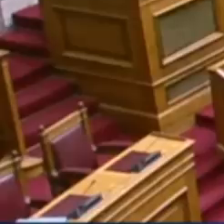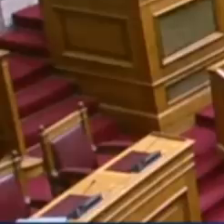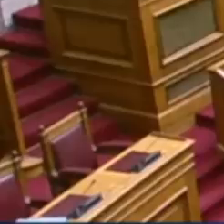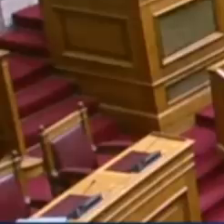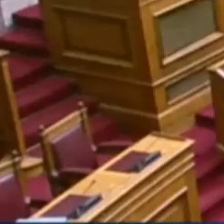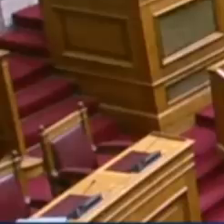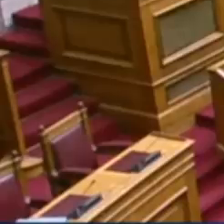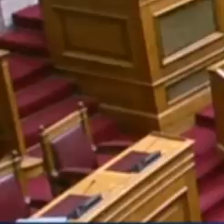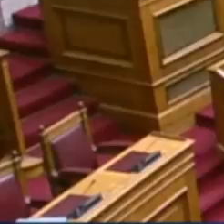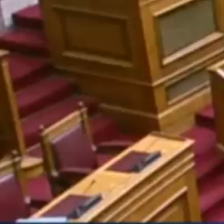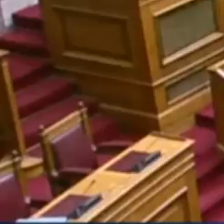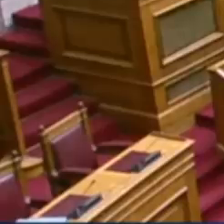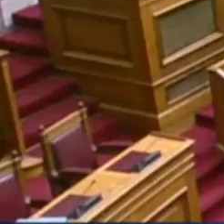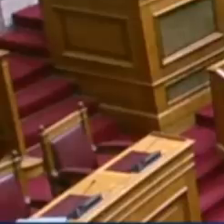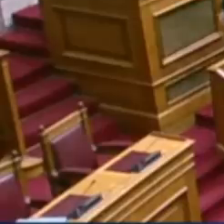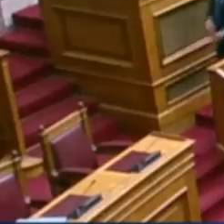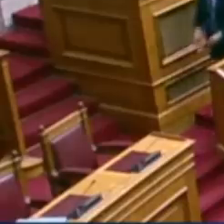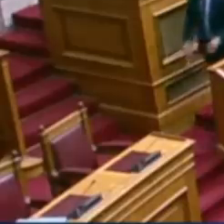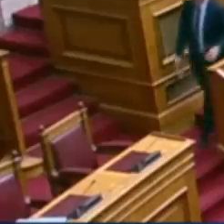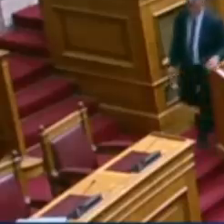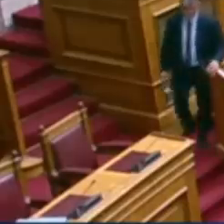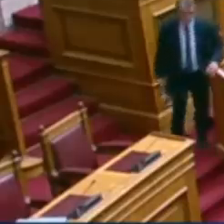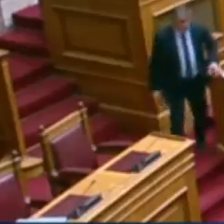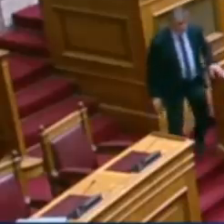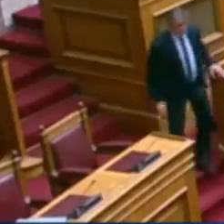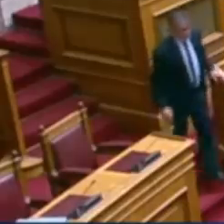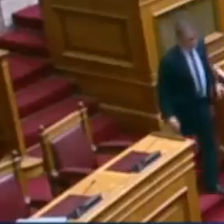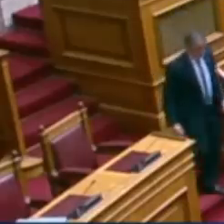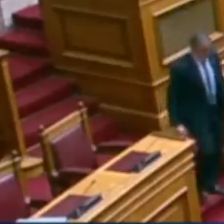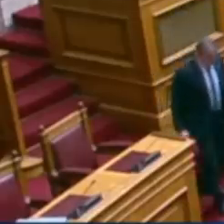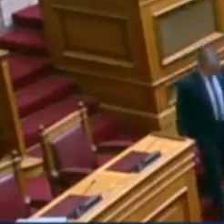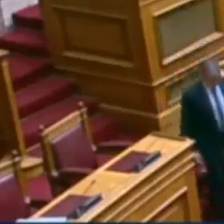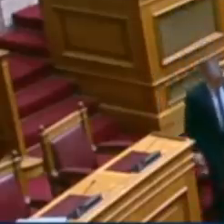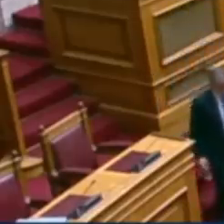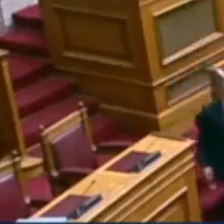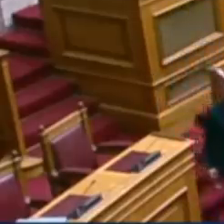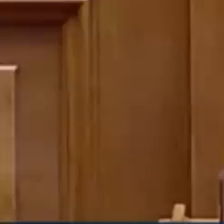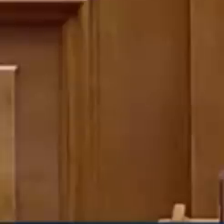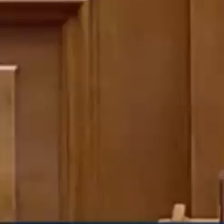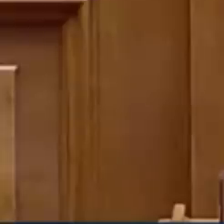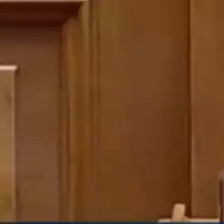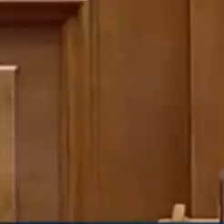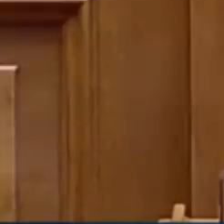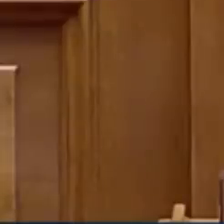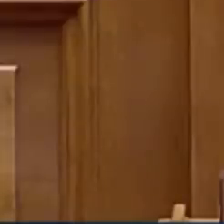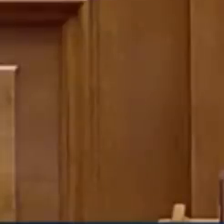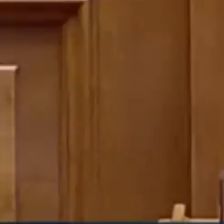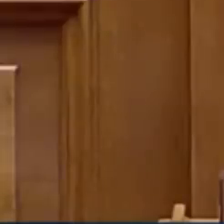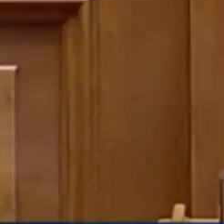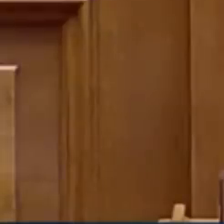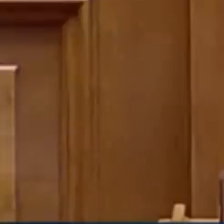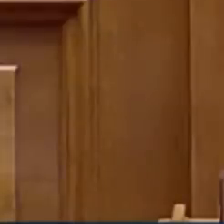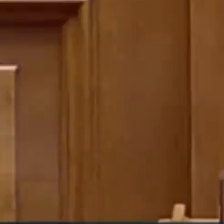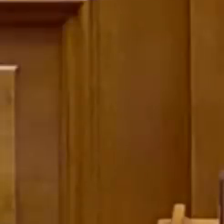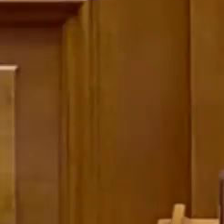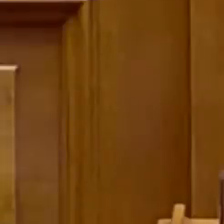την μεγάλη αντιφασιστική νίκη των λαών, βρίσκονται ακόμα σε εκκρεμότητα οι οφειλές